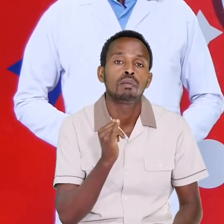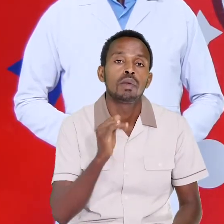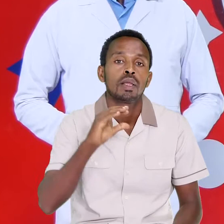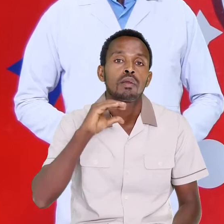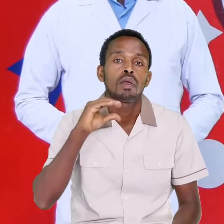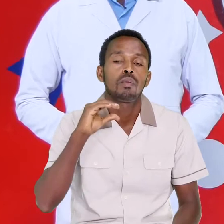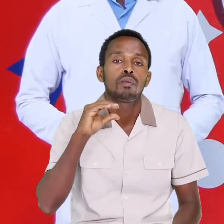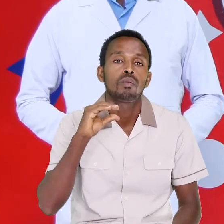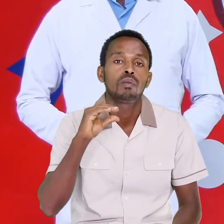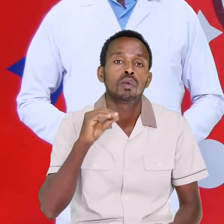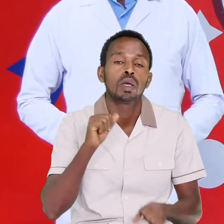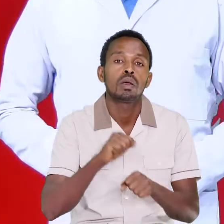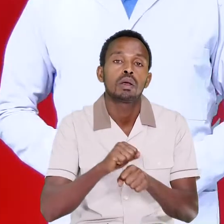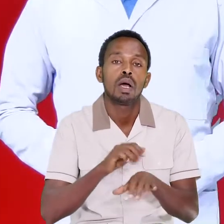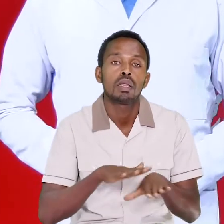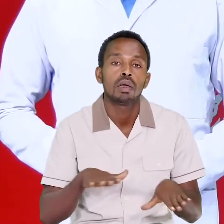C. Kattaa.